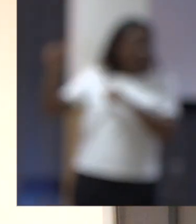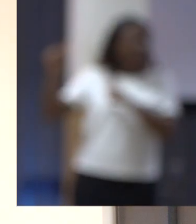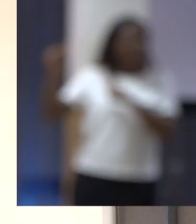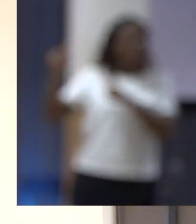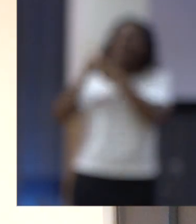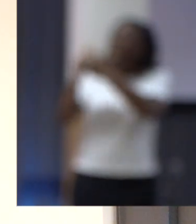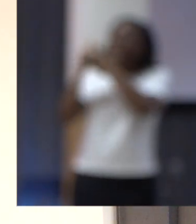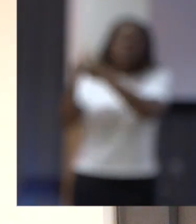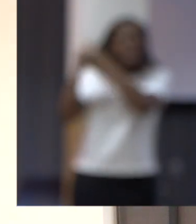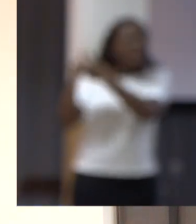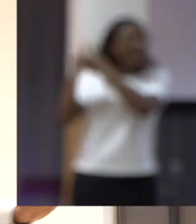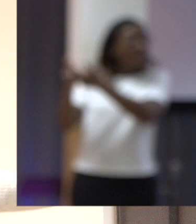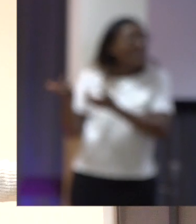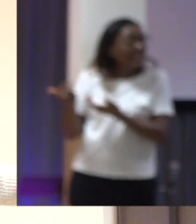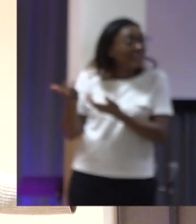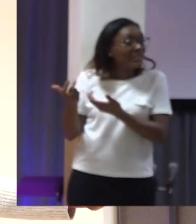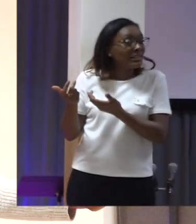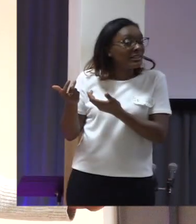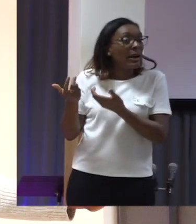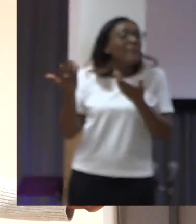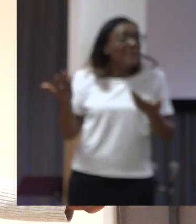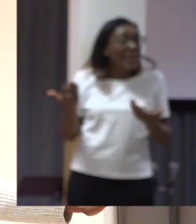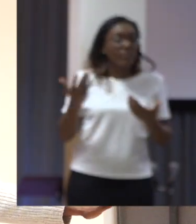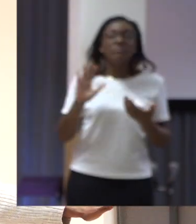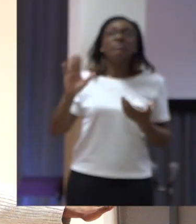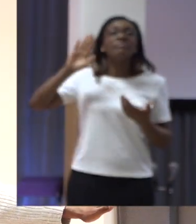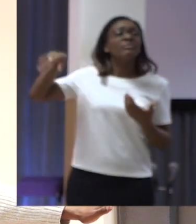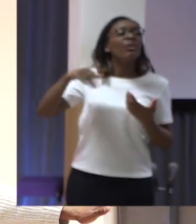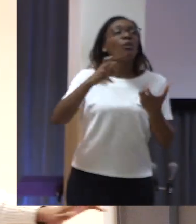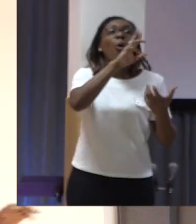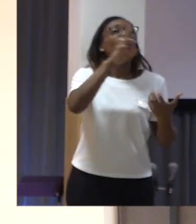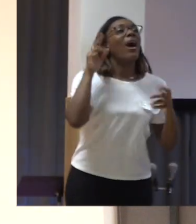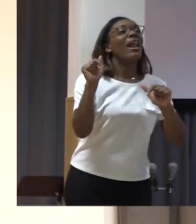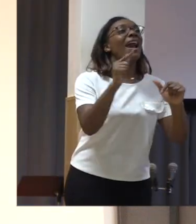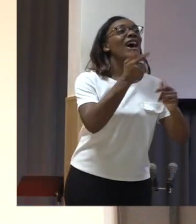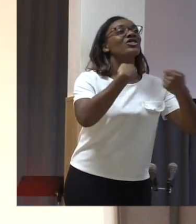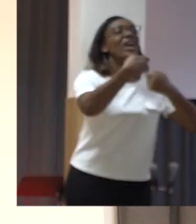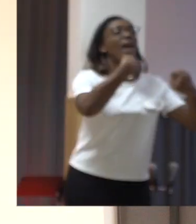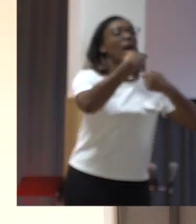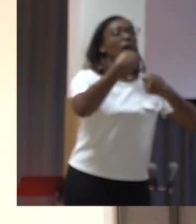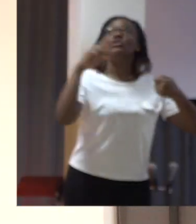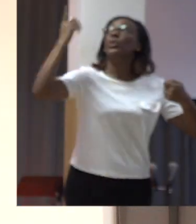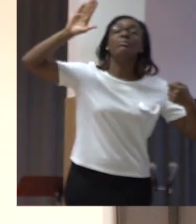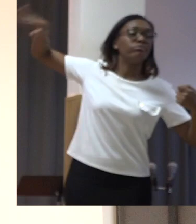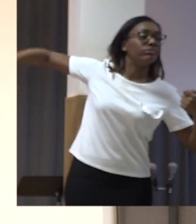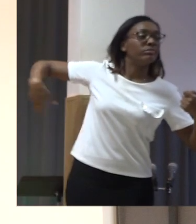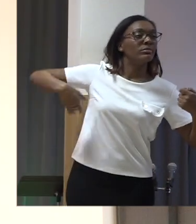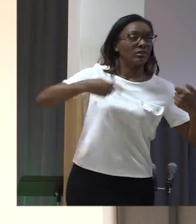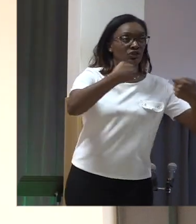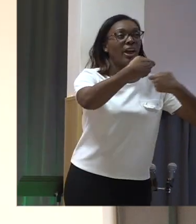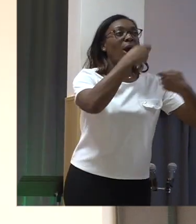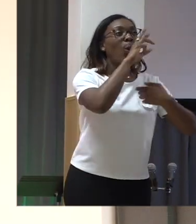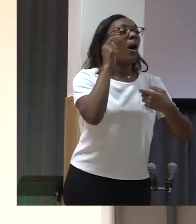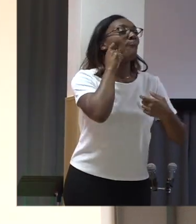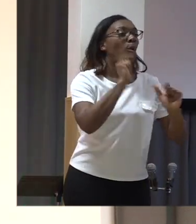à la royauté, ils mettent de côté leur Dieu. Et cela devient de plus en plus évident au verset